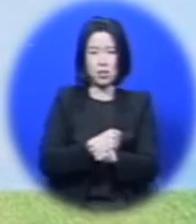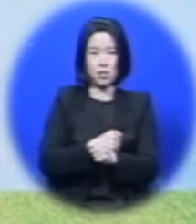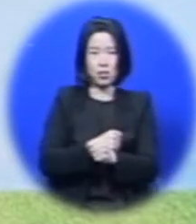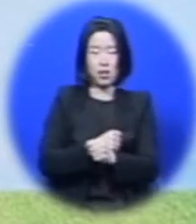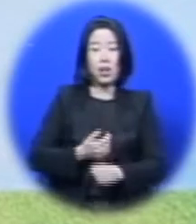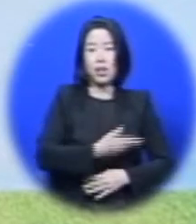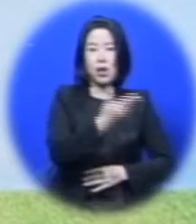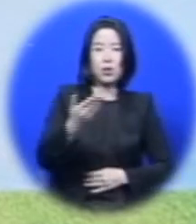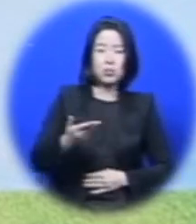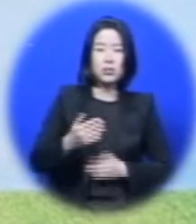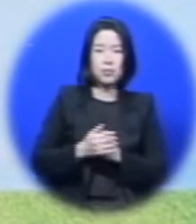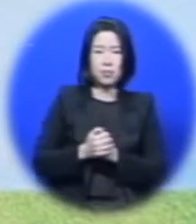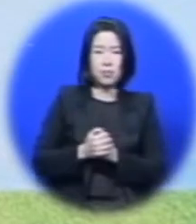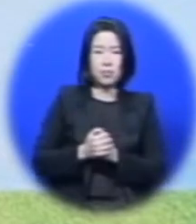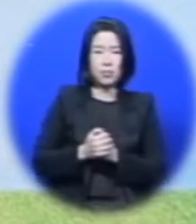여러분,